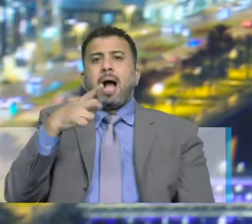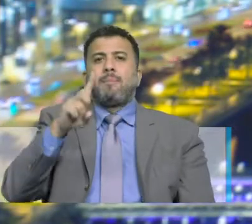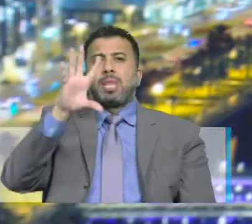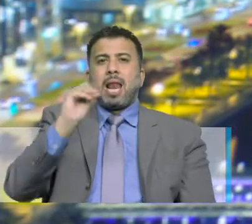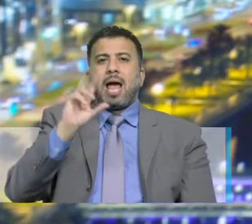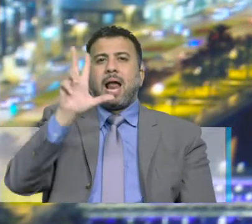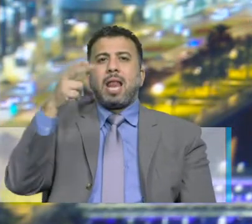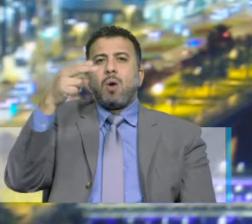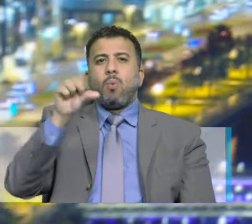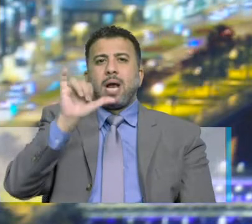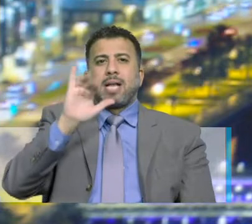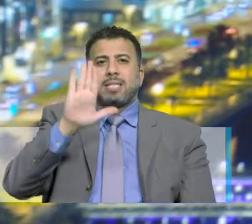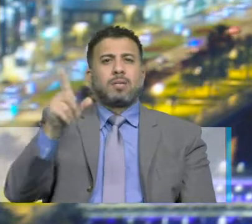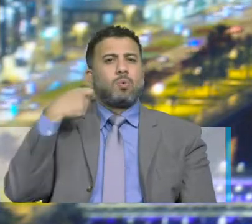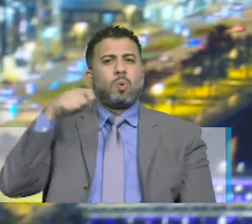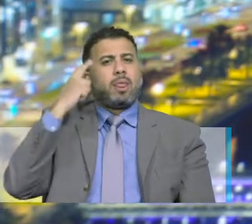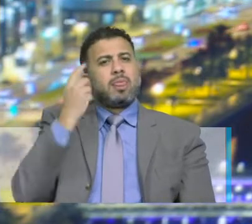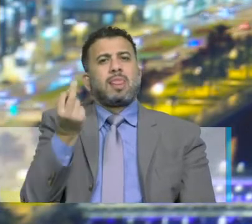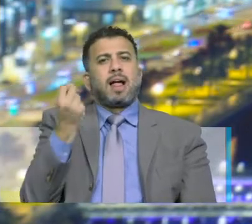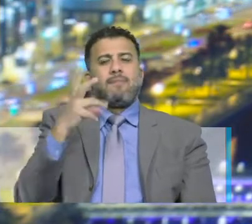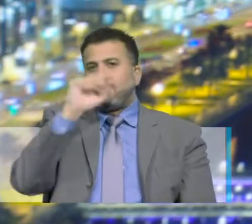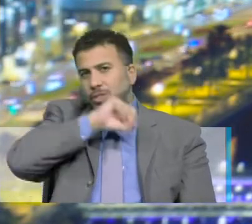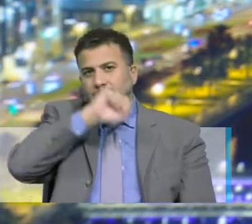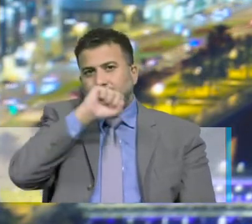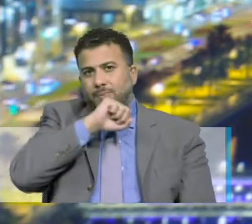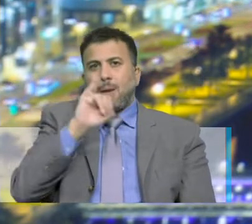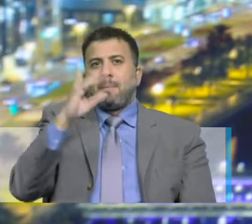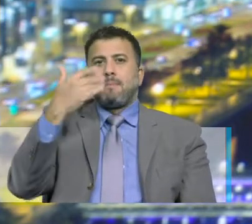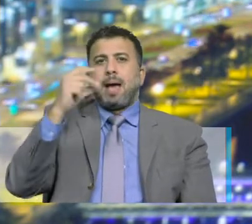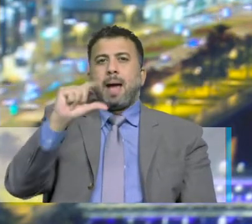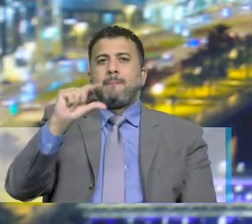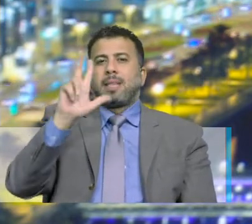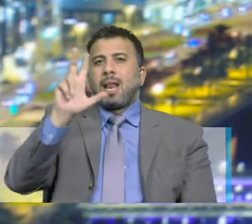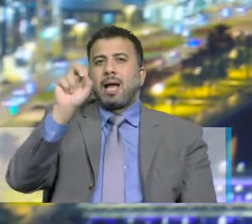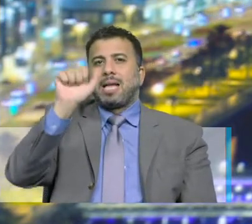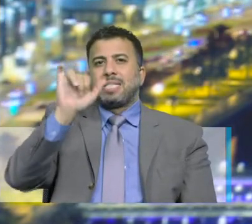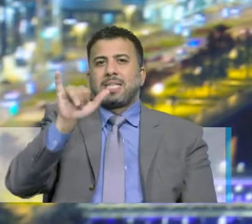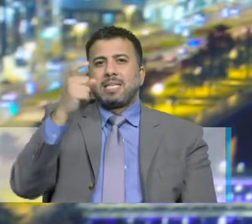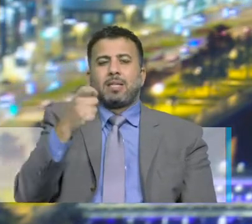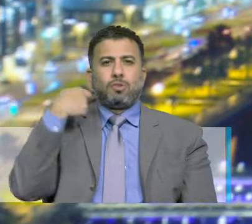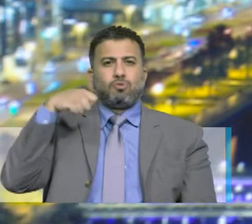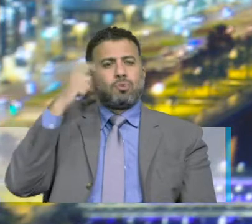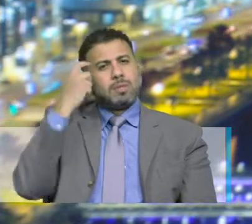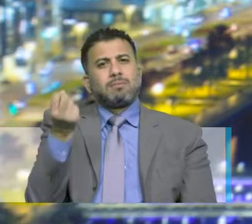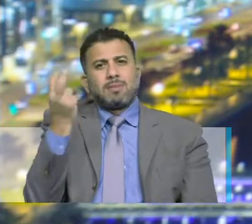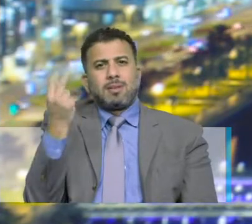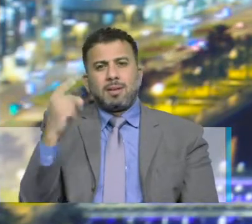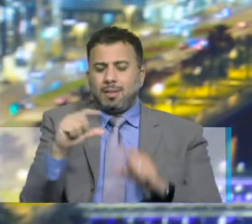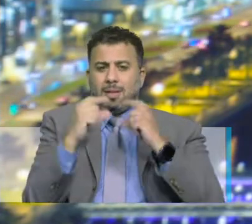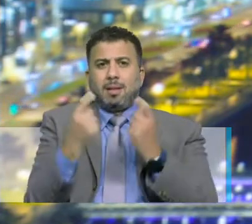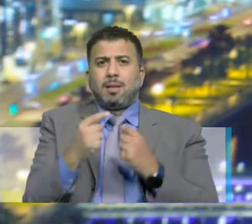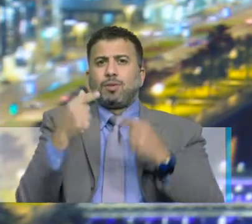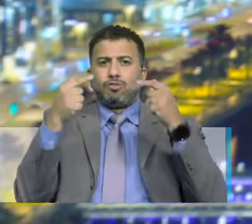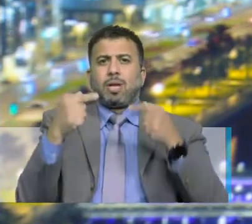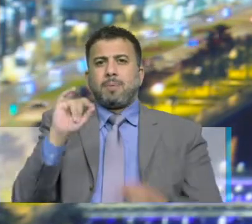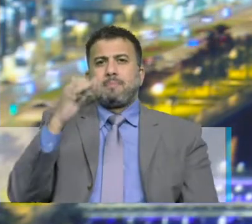محمد العويس رئيس دائرة الثقافة بالشارقة، ومحمد القصير مدير إدارة الشؤون الثقافية في الدائرة،